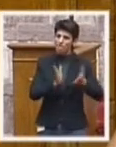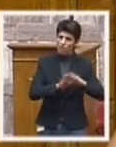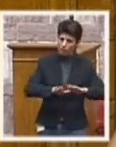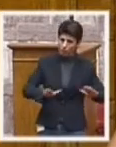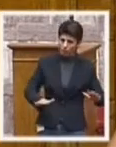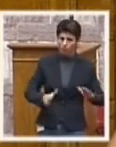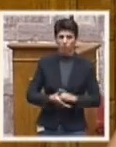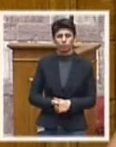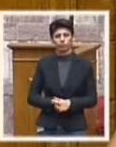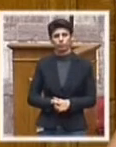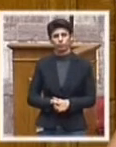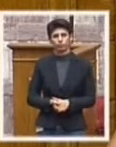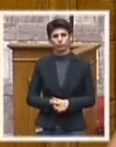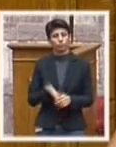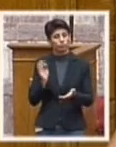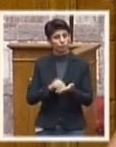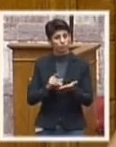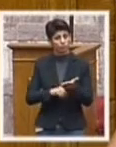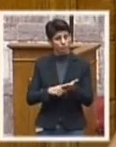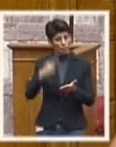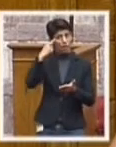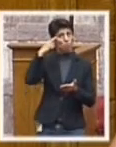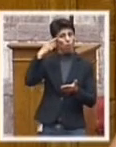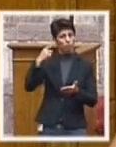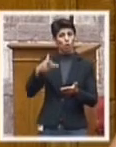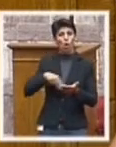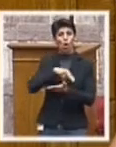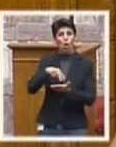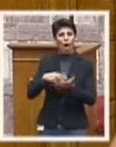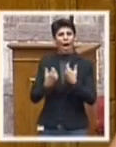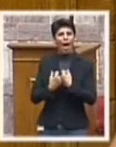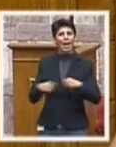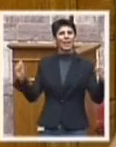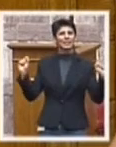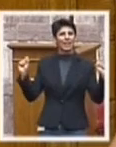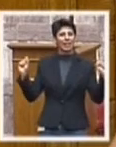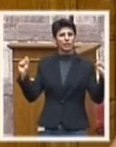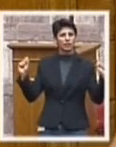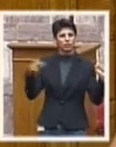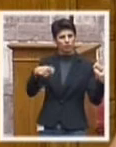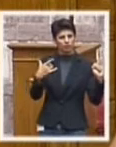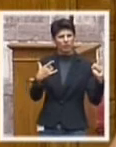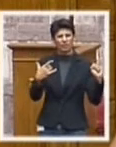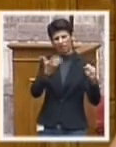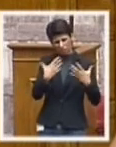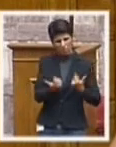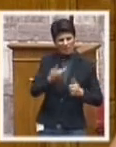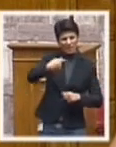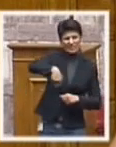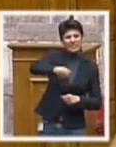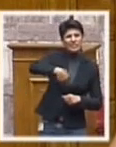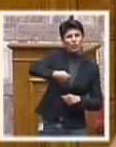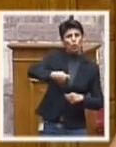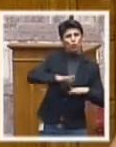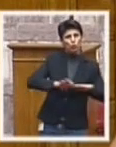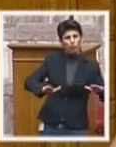πρακτικές. Επίσης, θα πρέπει να ληφθεί σοβαρότερα υπόψη ο ρόλος της ανεξάρτητης αρχής του συνηγόρου του παιδιού, η οποία προστατεύει κάθε